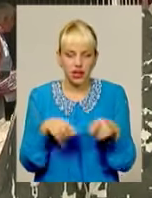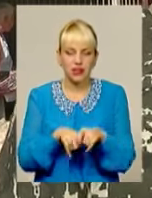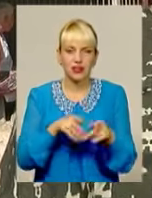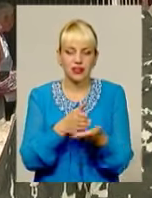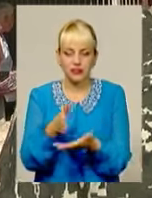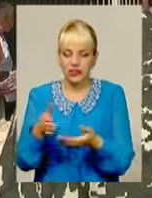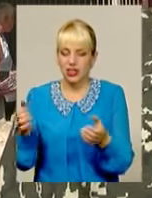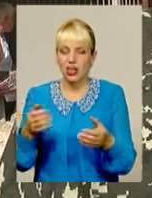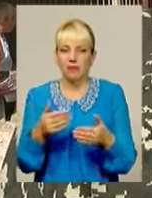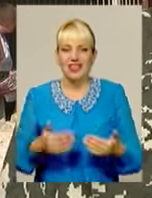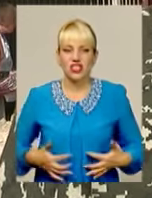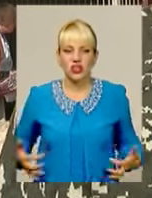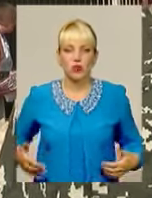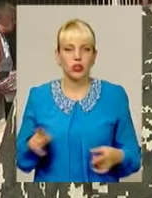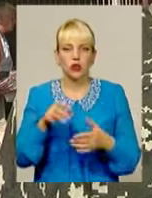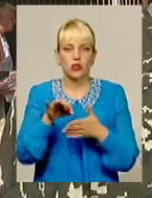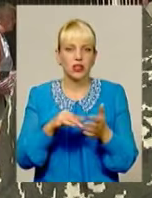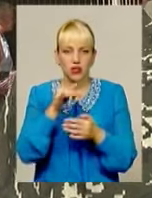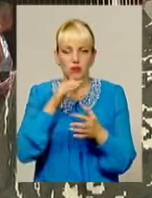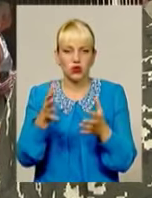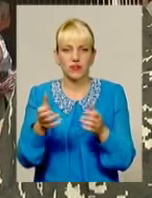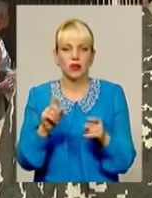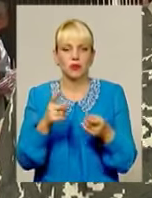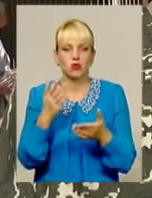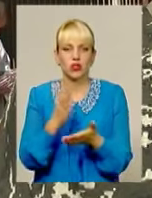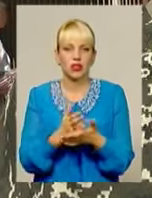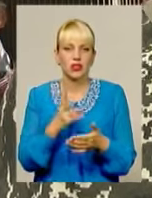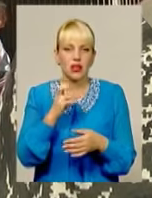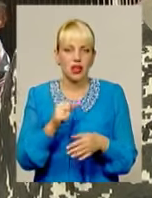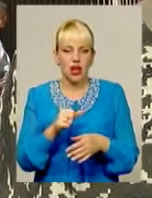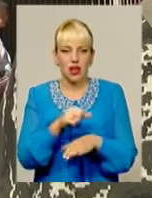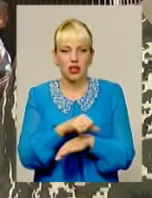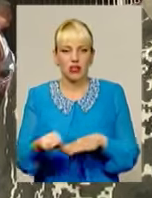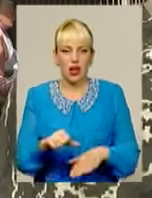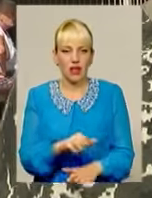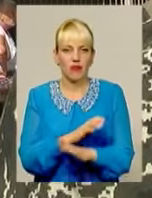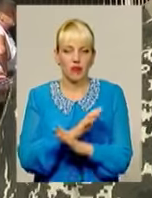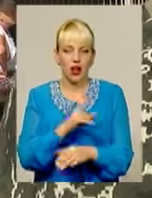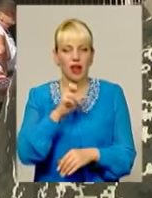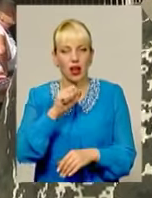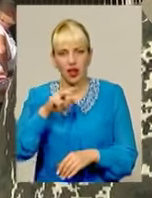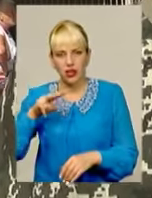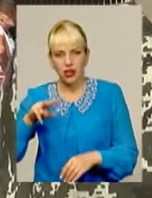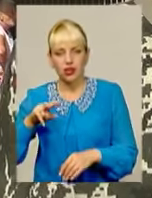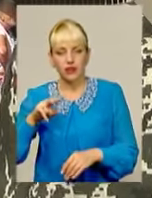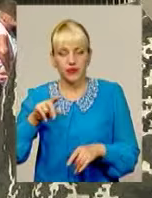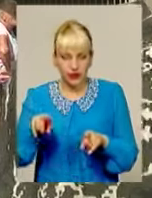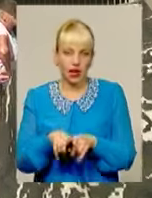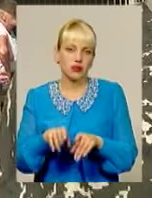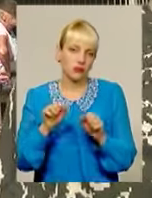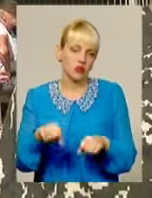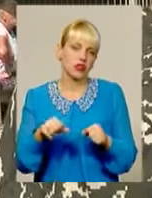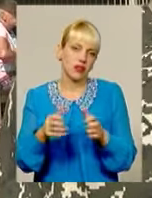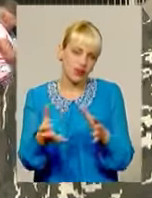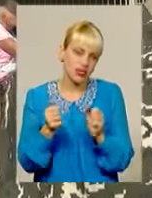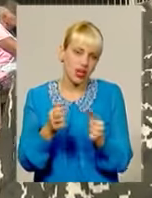одразу так не виходить їх взяти, тому що вони є на грані вимирання. Ну а так, в принципі, більше видів